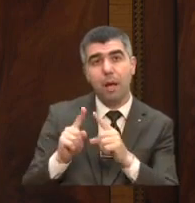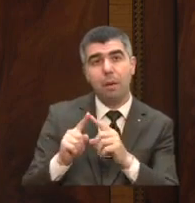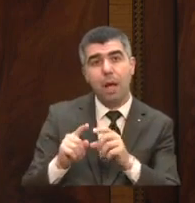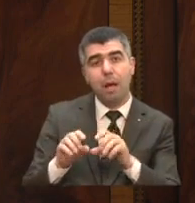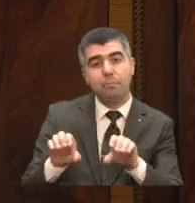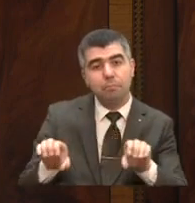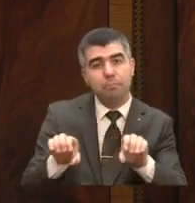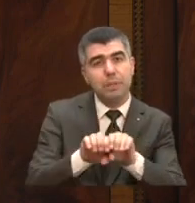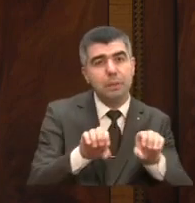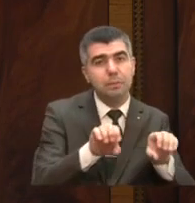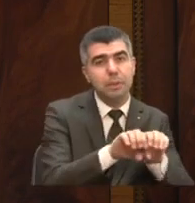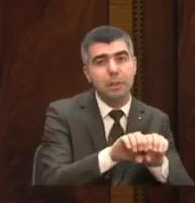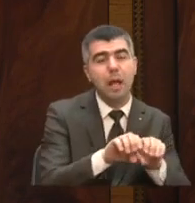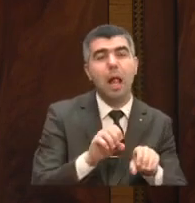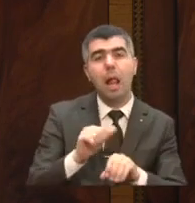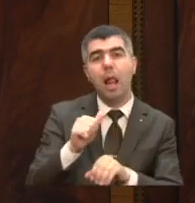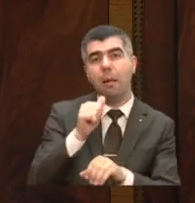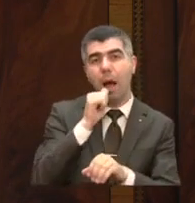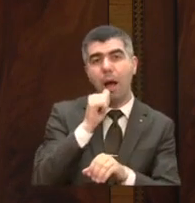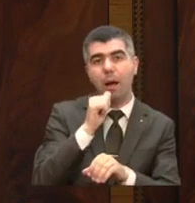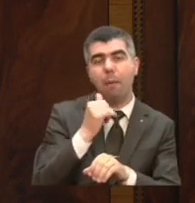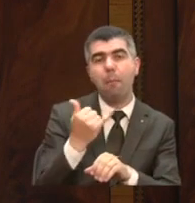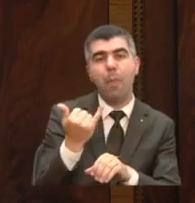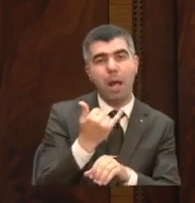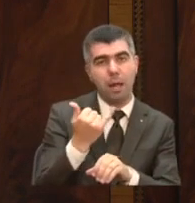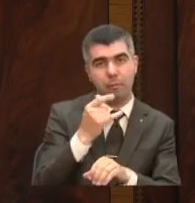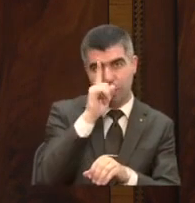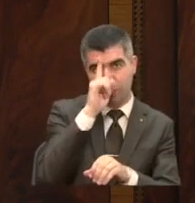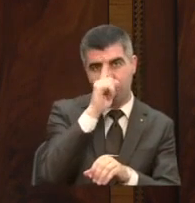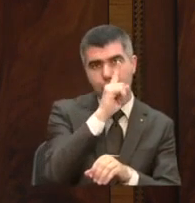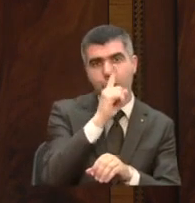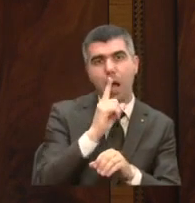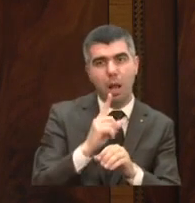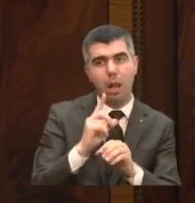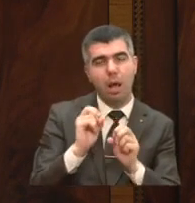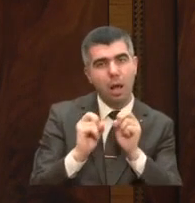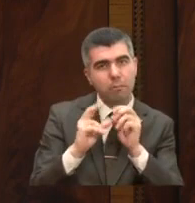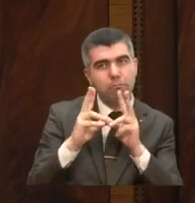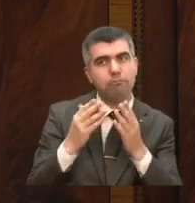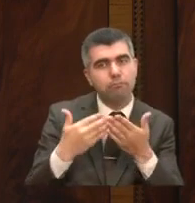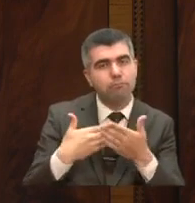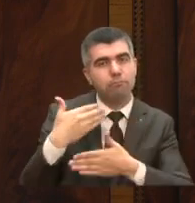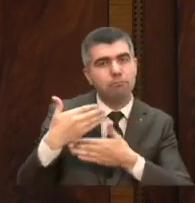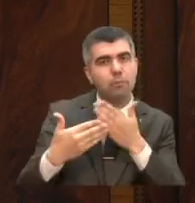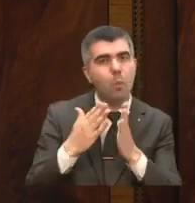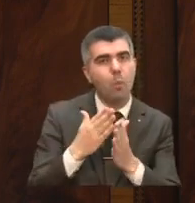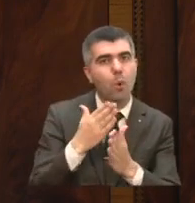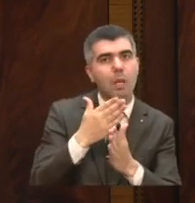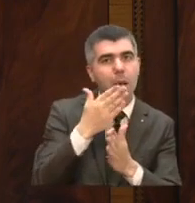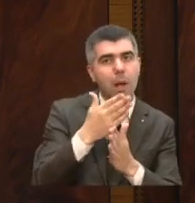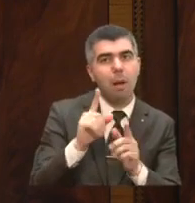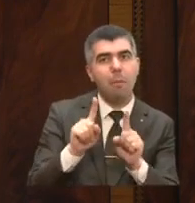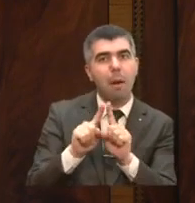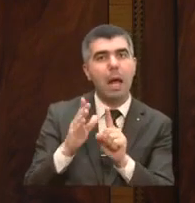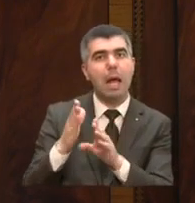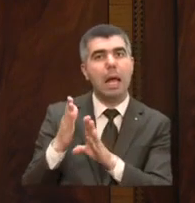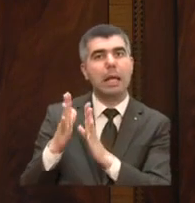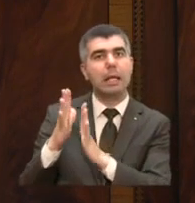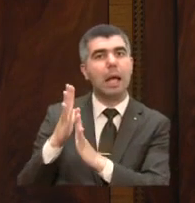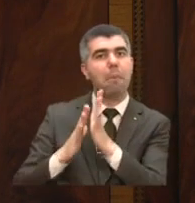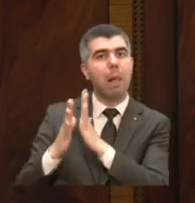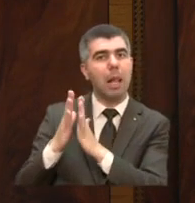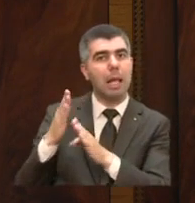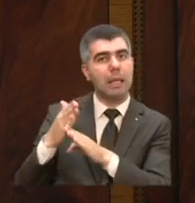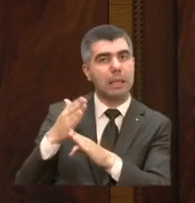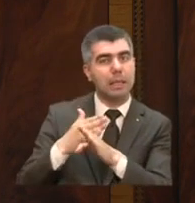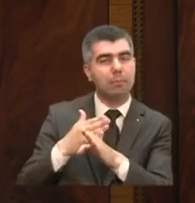المائية، بحيث أنها ما تبقاش مرتبطة بالمنظومات المحلية اللي كانت مرتبطة بها سابقا. وهذا بطبيعة الحال واحد